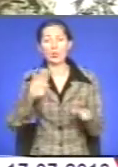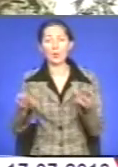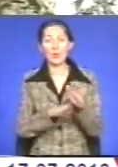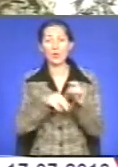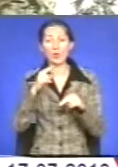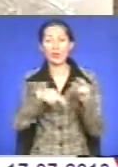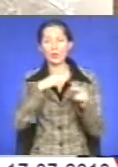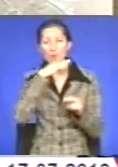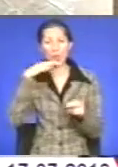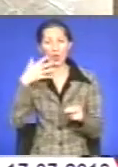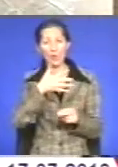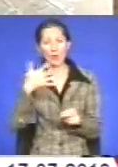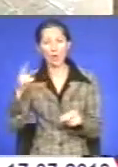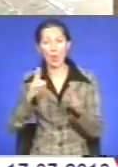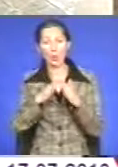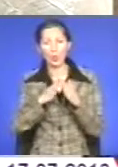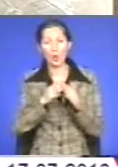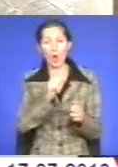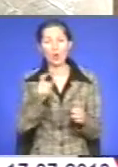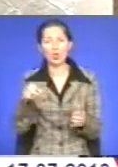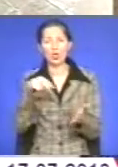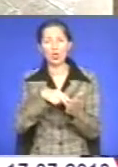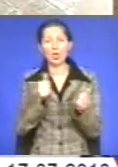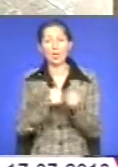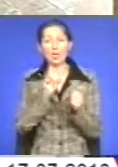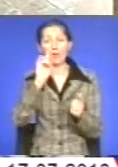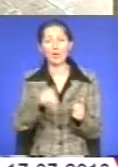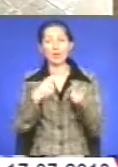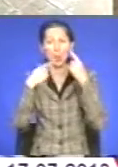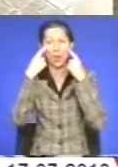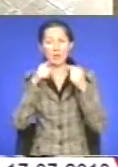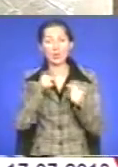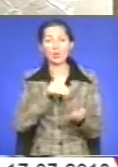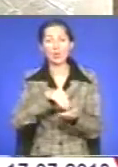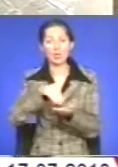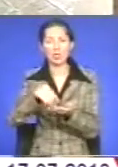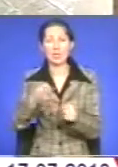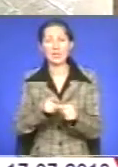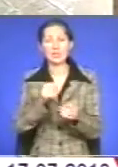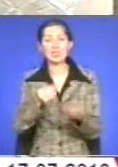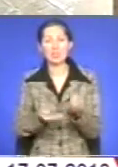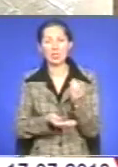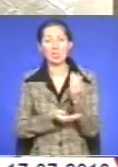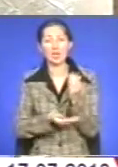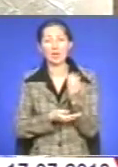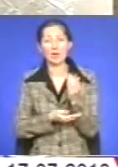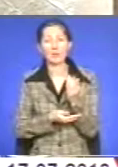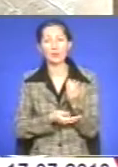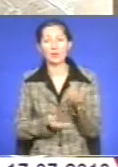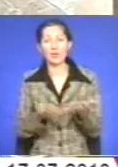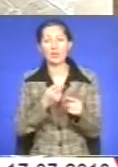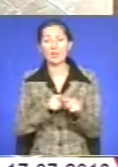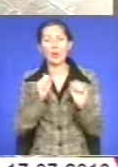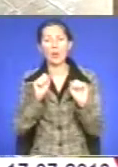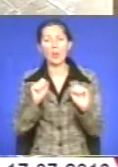багатоквартирного будинку. Люди стояли біля вікон і плакали. Просто плакали ті, хто сажали ці дерева. Ну, невже це